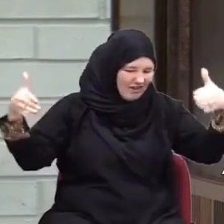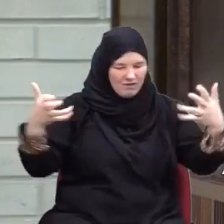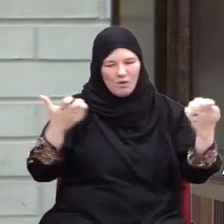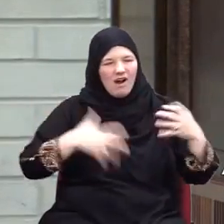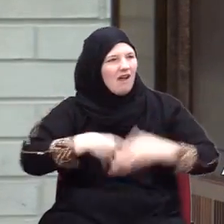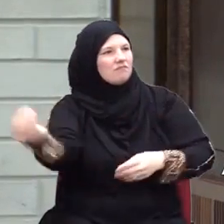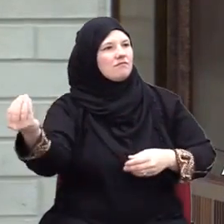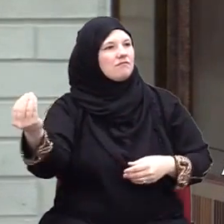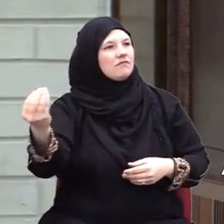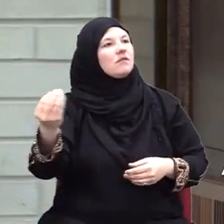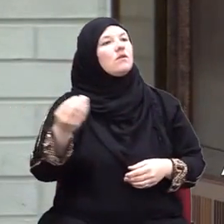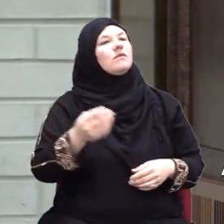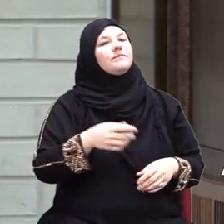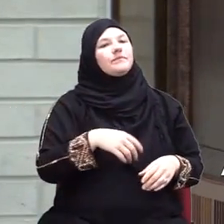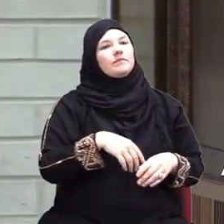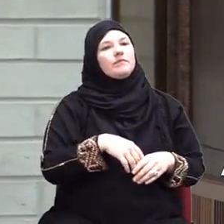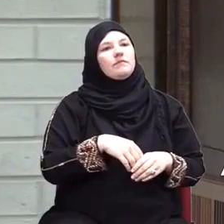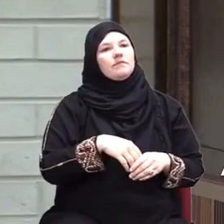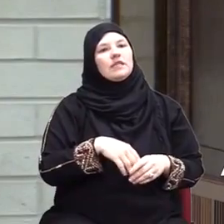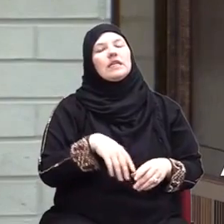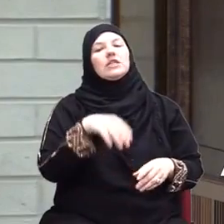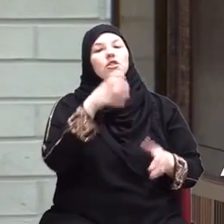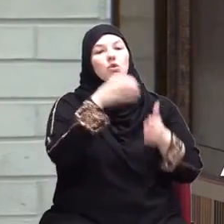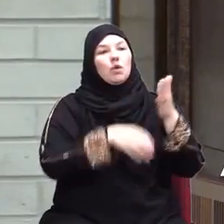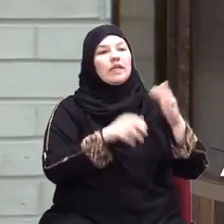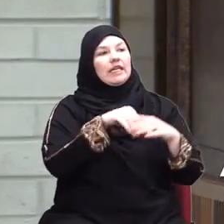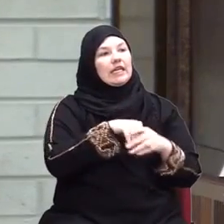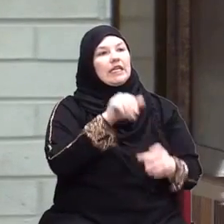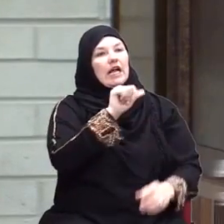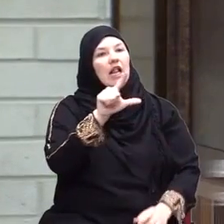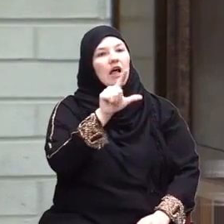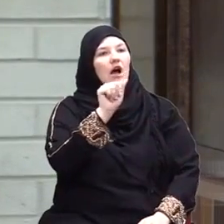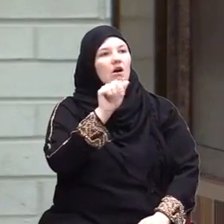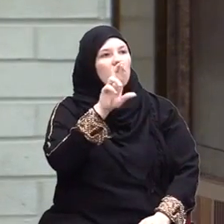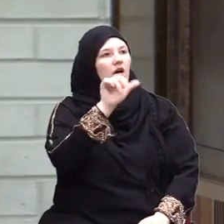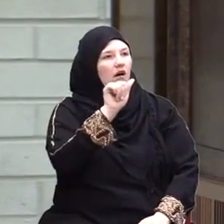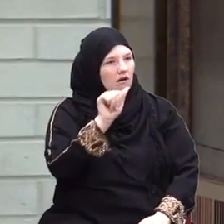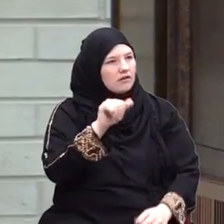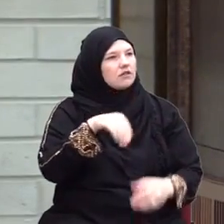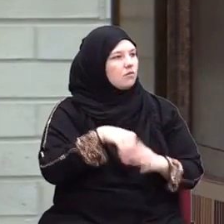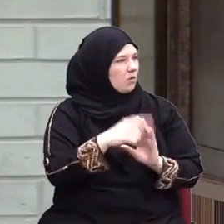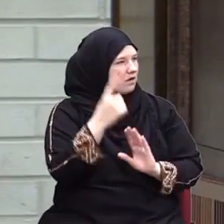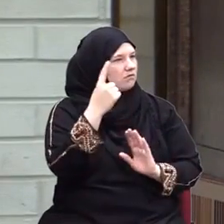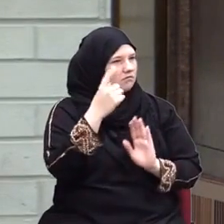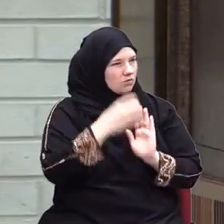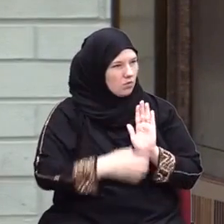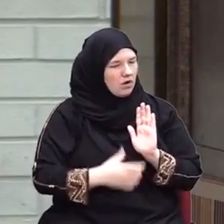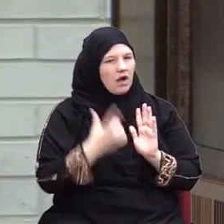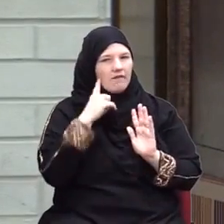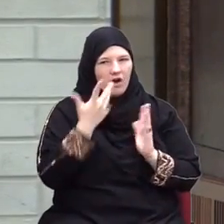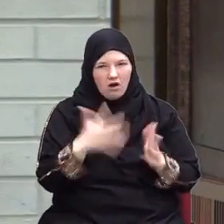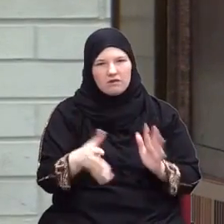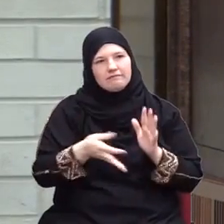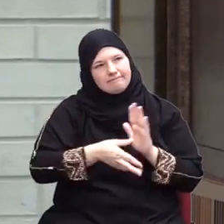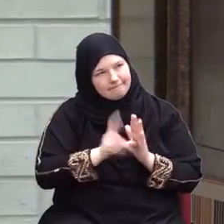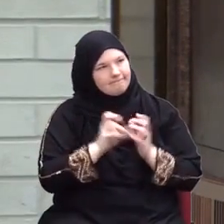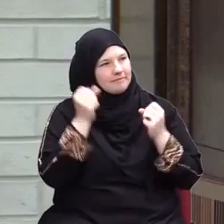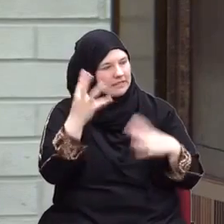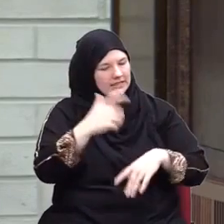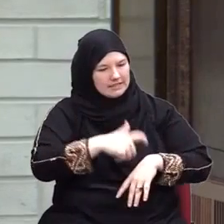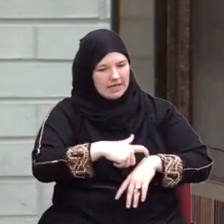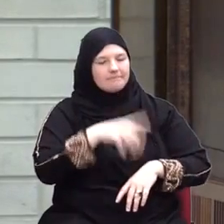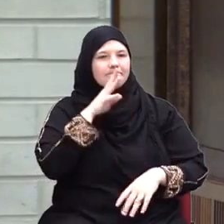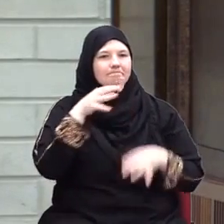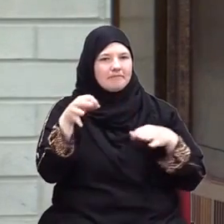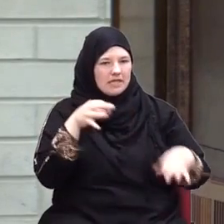is given in Surah Al-A'raf, and I have gone over this several times, so I'll just point it out. أو